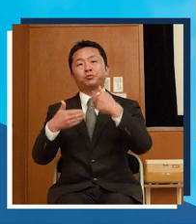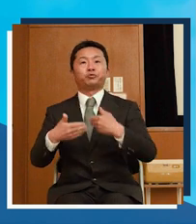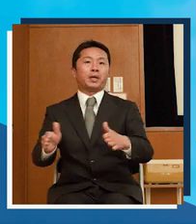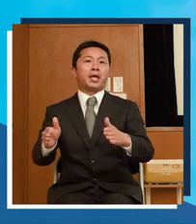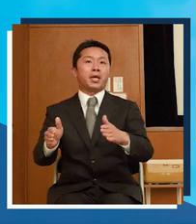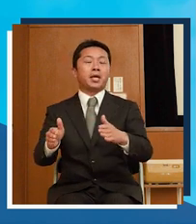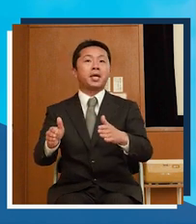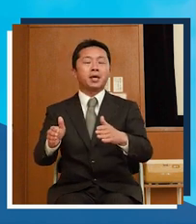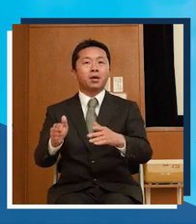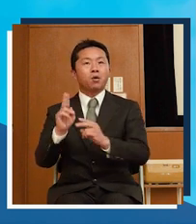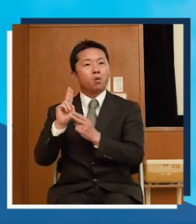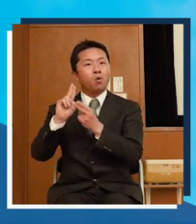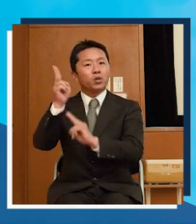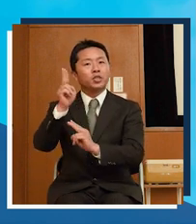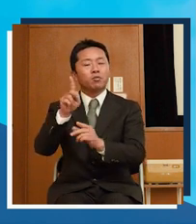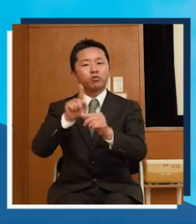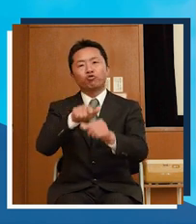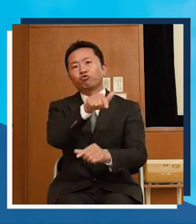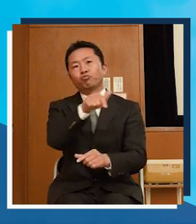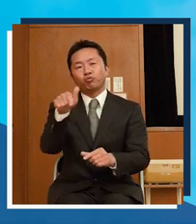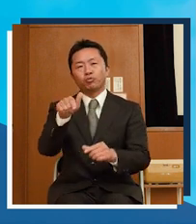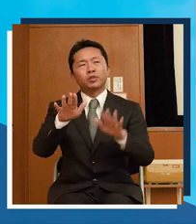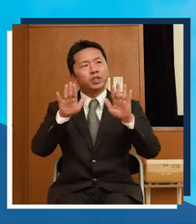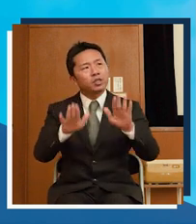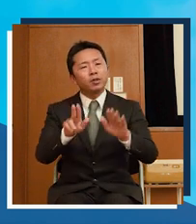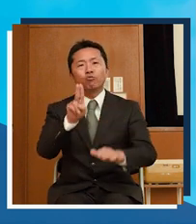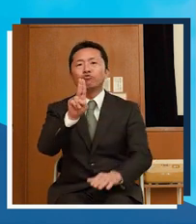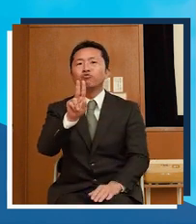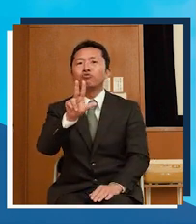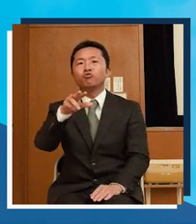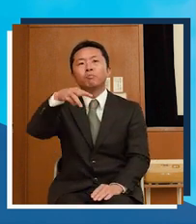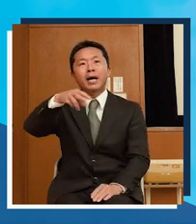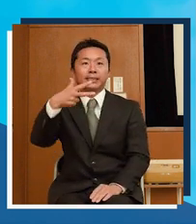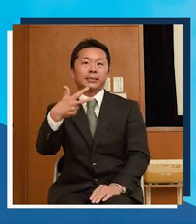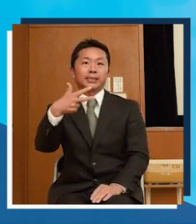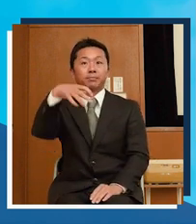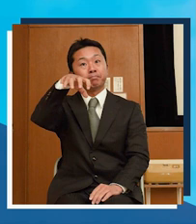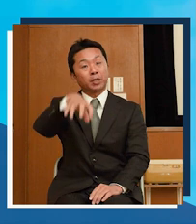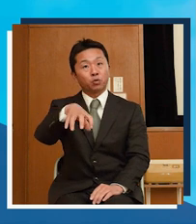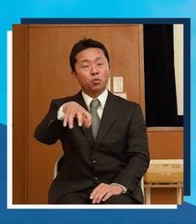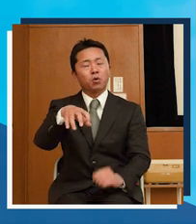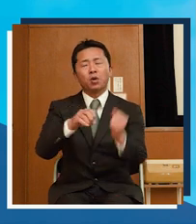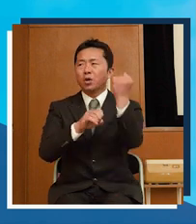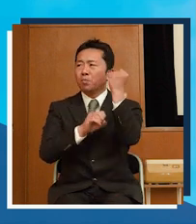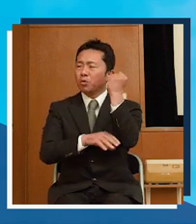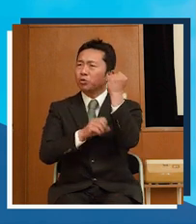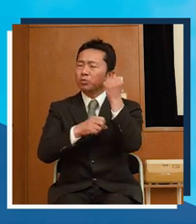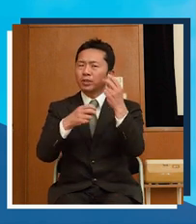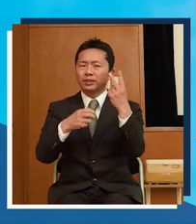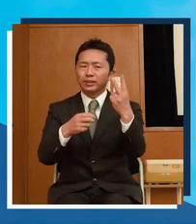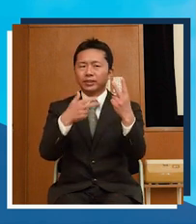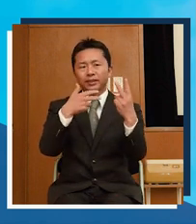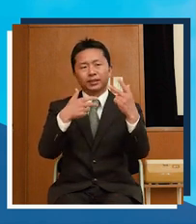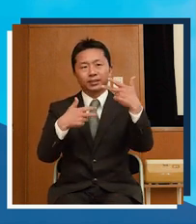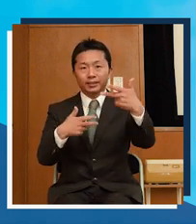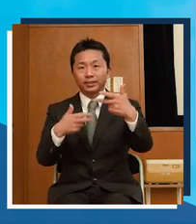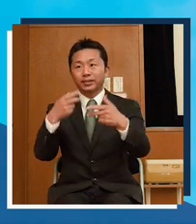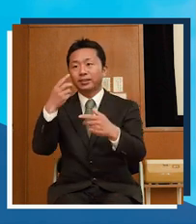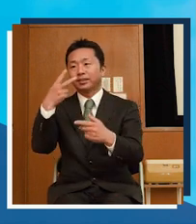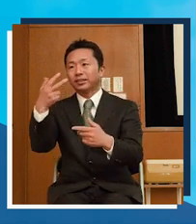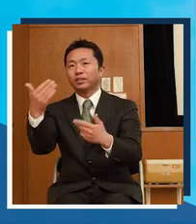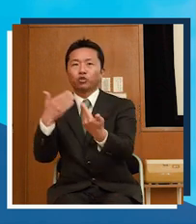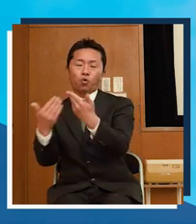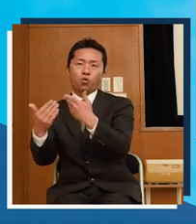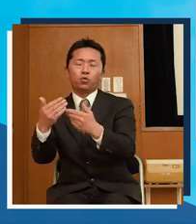です沖縄本島中部の今のウ市というところ元は西二長が合併する前の